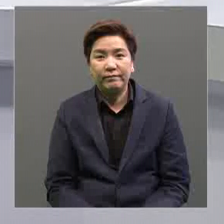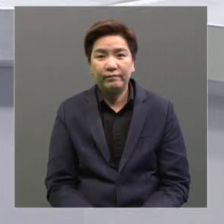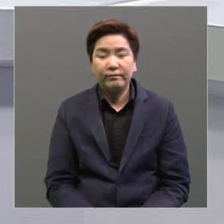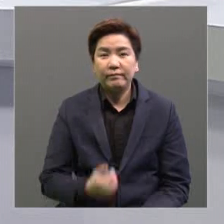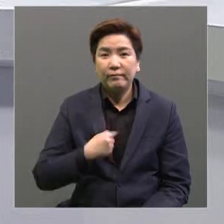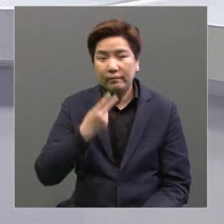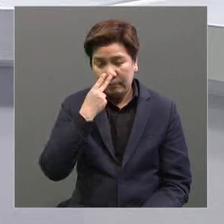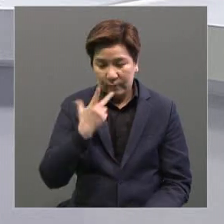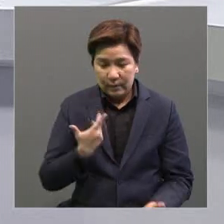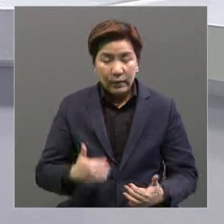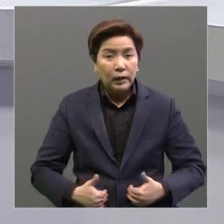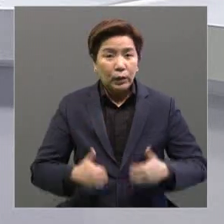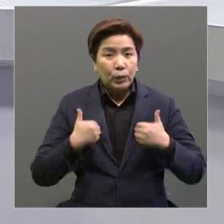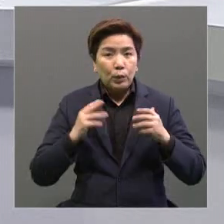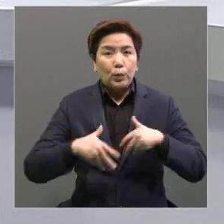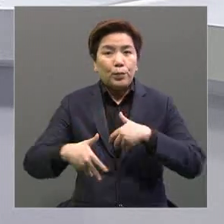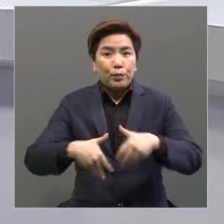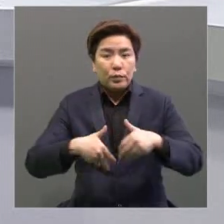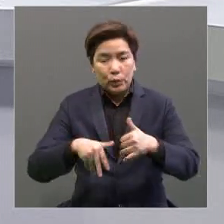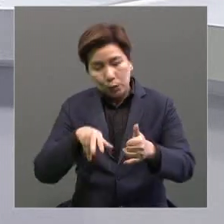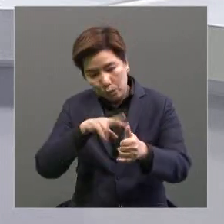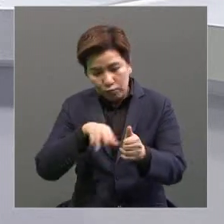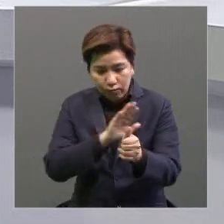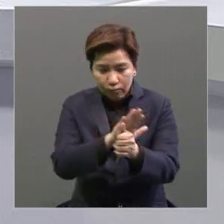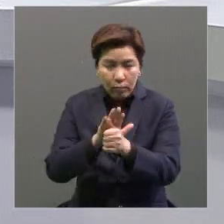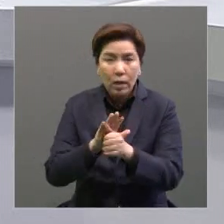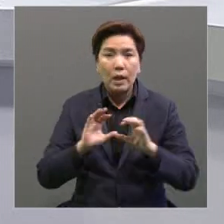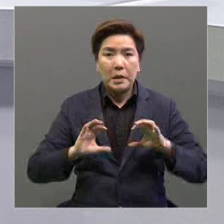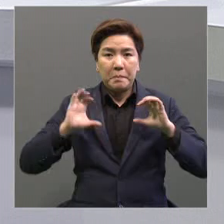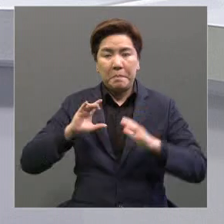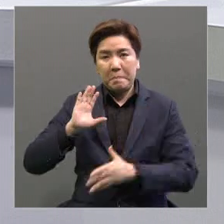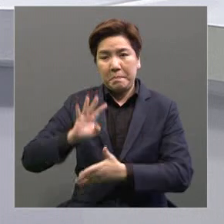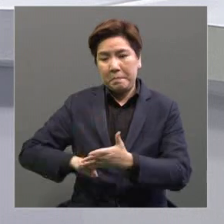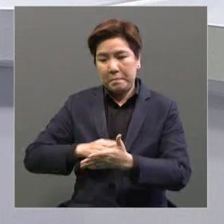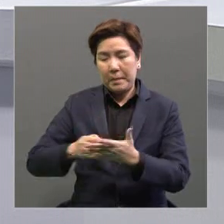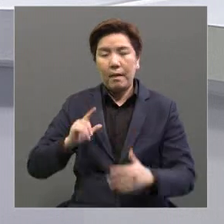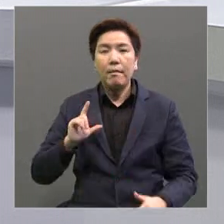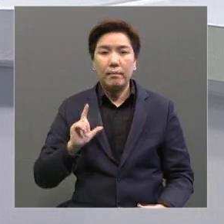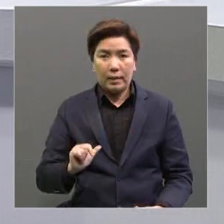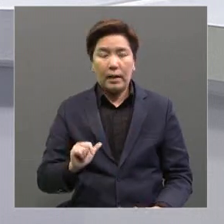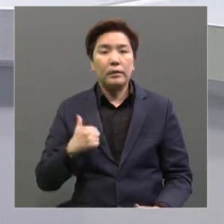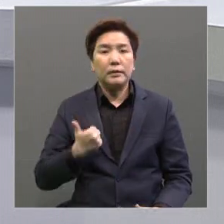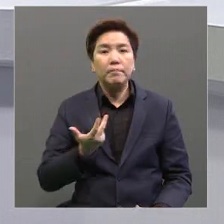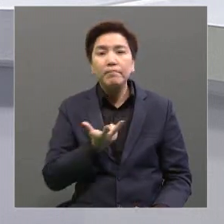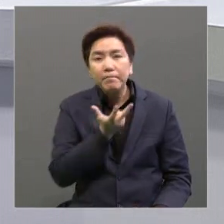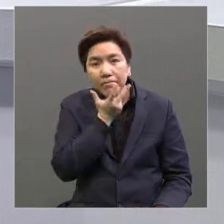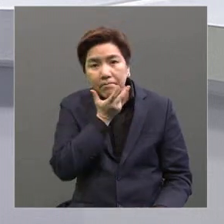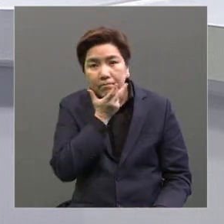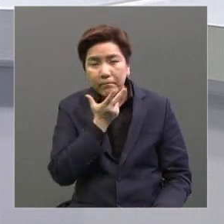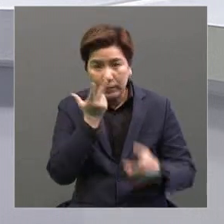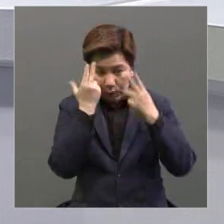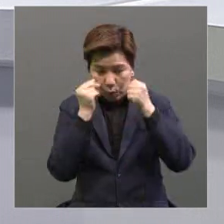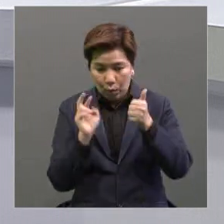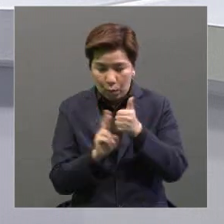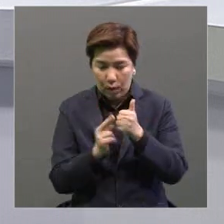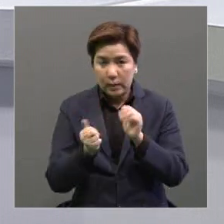ส่วนการดูแลคุณภาพชีวิตของประชาชนนะคะก็ถือว่าเป็นนโยบายหลักของรัฐบาลของกระทรวงมหาดไทยคุณอนุทินเวลาที่มีการประ